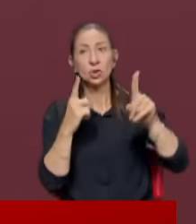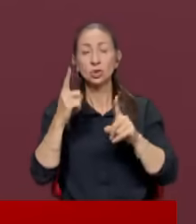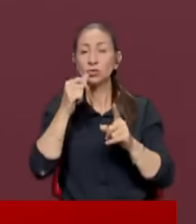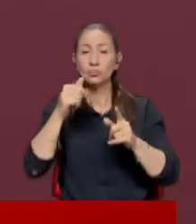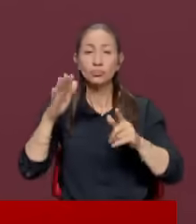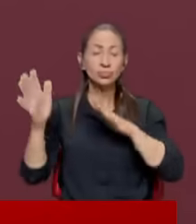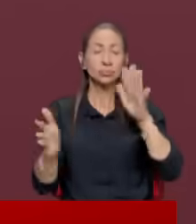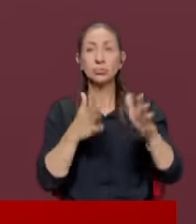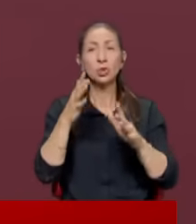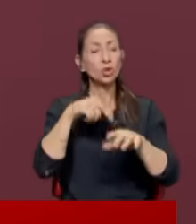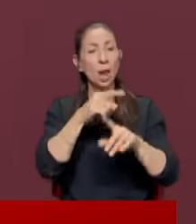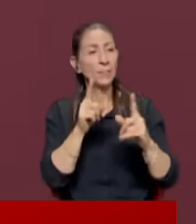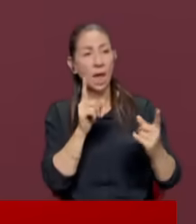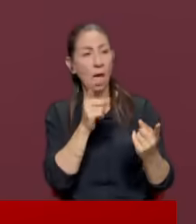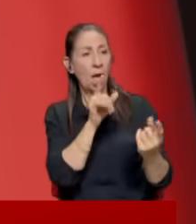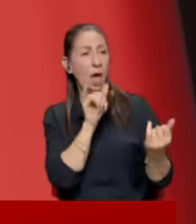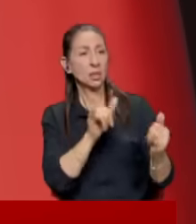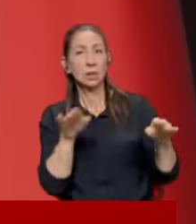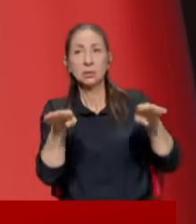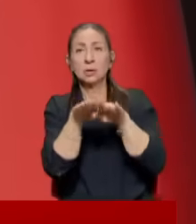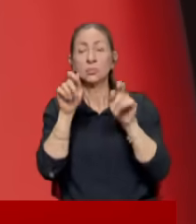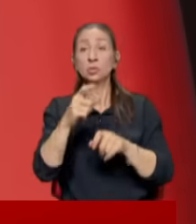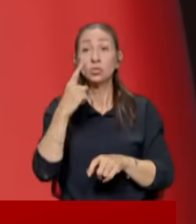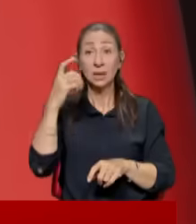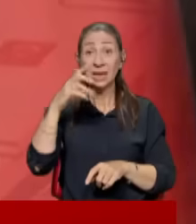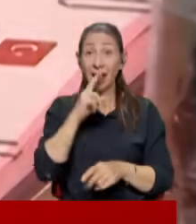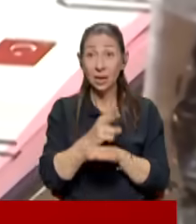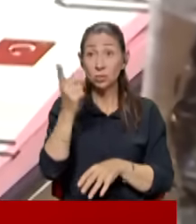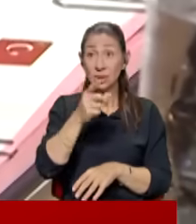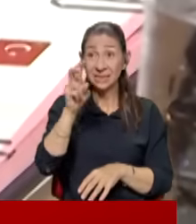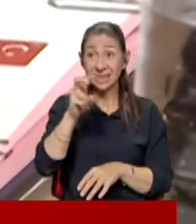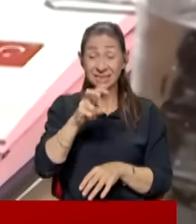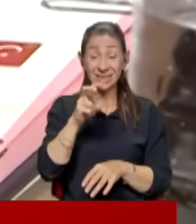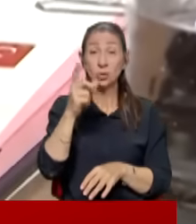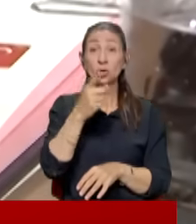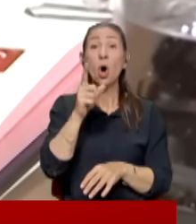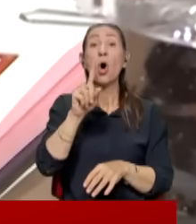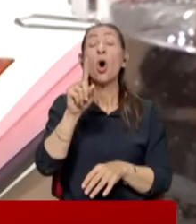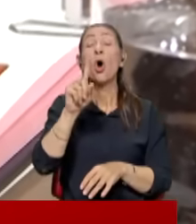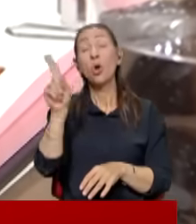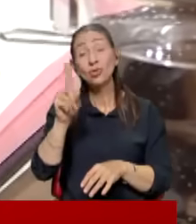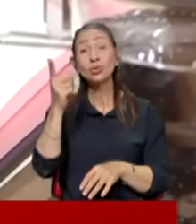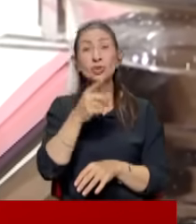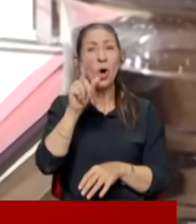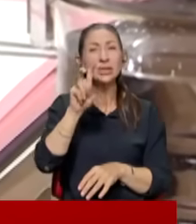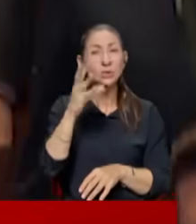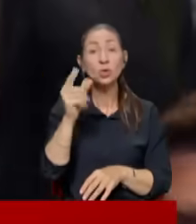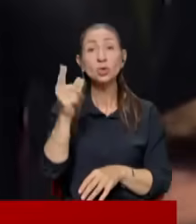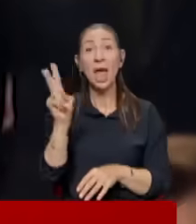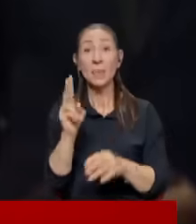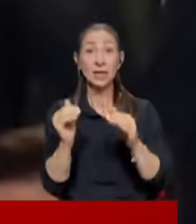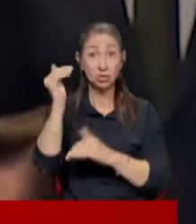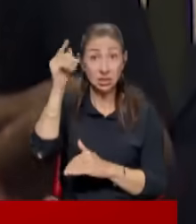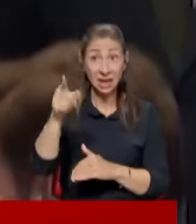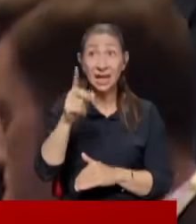tsunami sonrası bir dönemle bunu karşılaştırıyorsun? Cumhurbaşkanı kararıyla %8 olan KDV %10'a, %18 olan KDV %20'ye